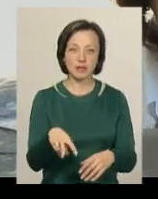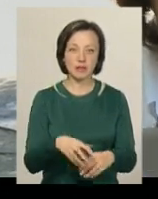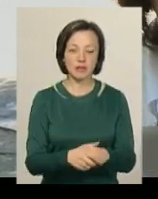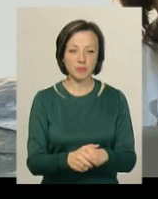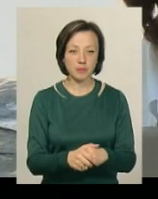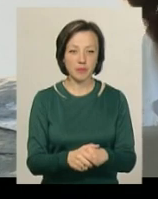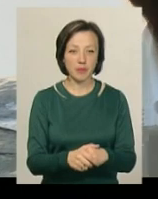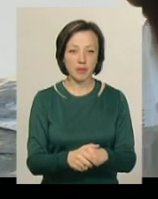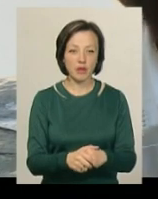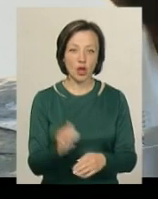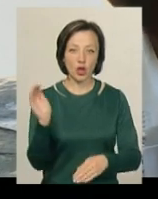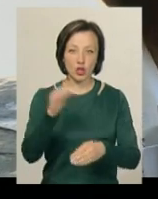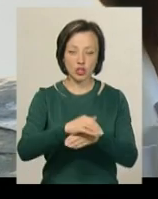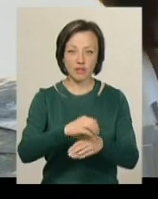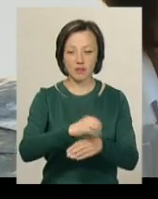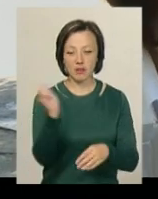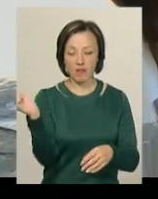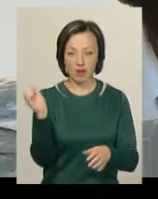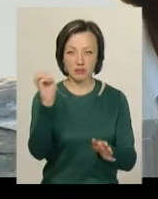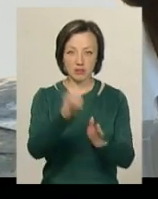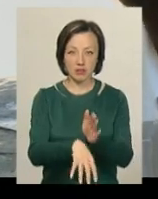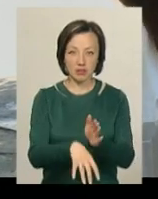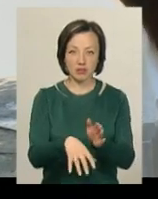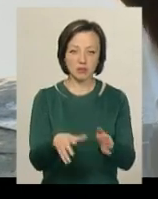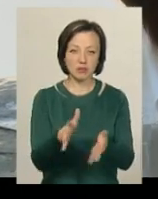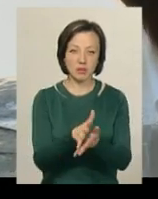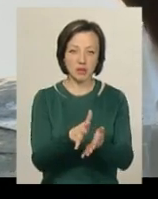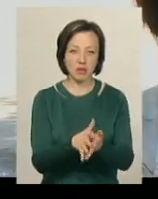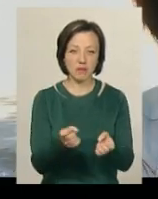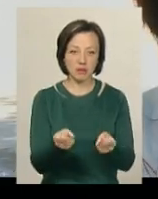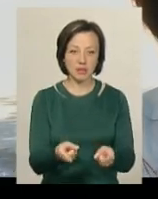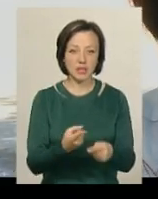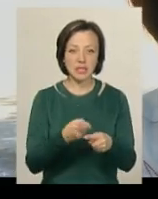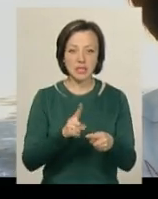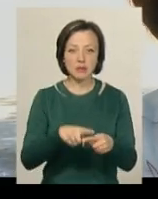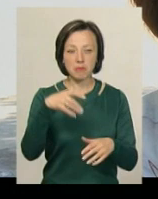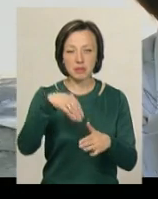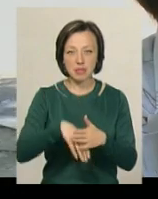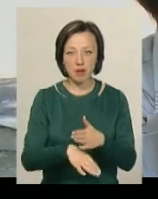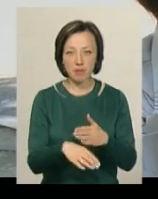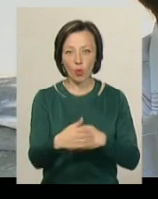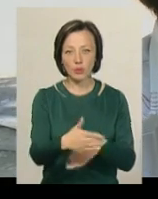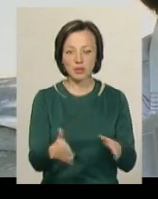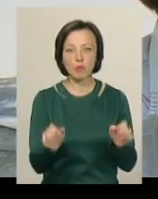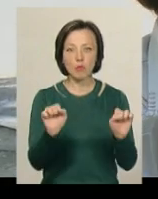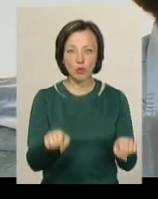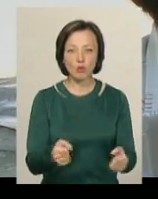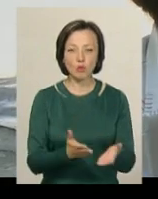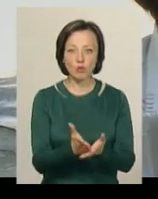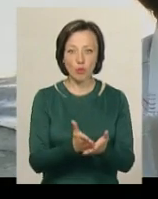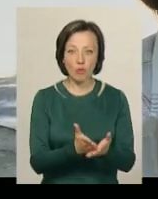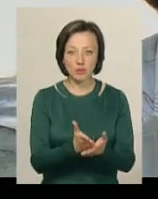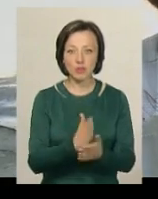так. Зверху кришка, відкриваєте кришку, викидаєте туди сміття. Ці підземні контейнери можуть обслуговуватися